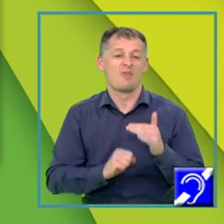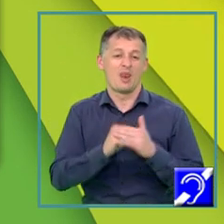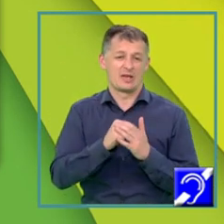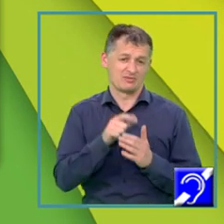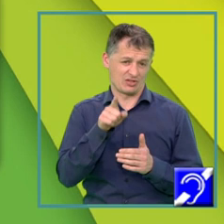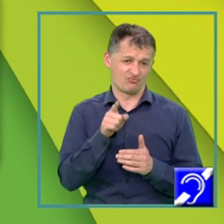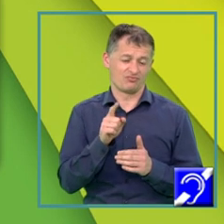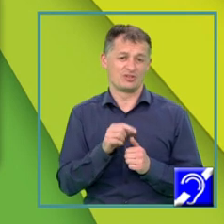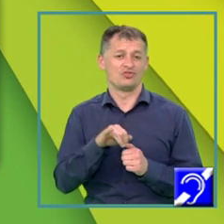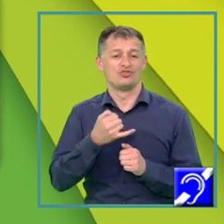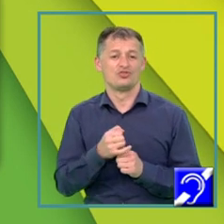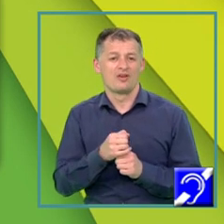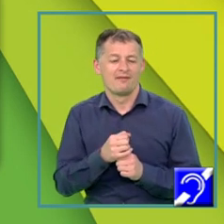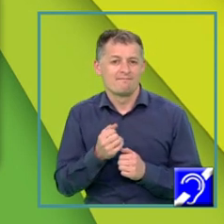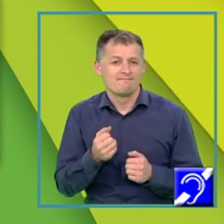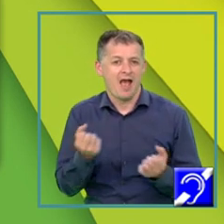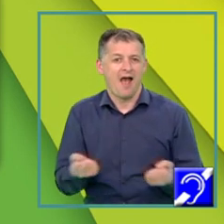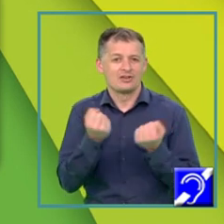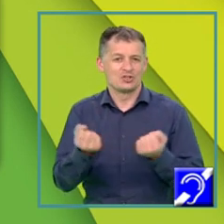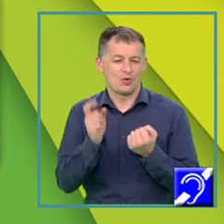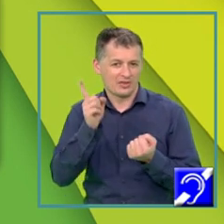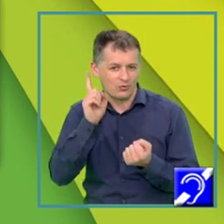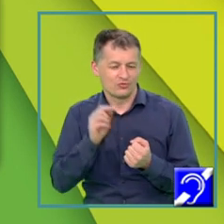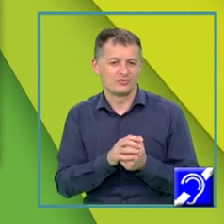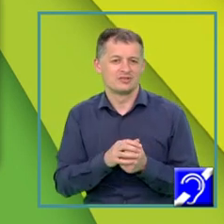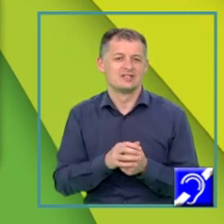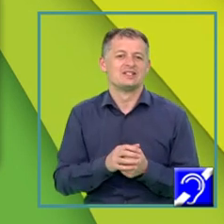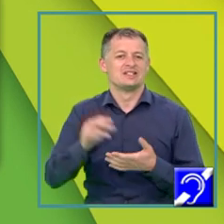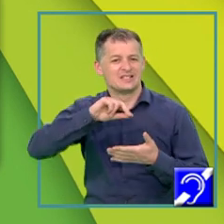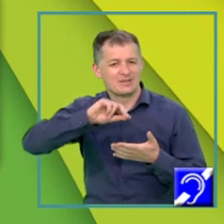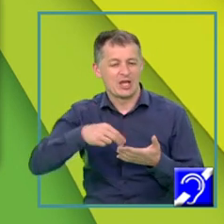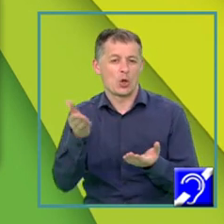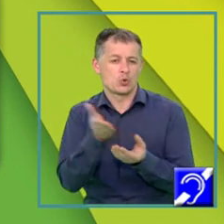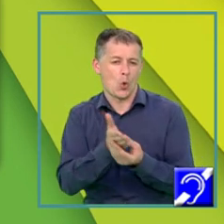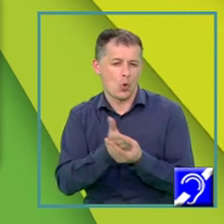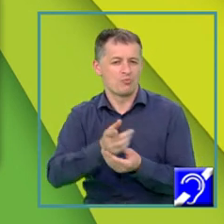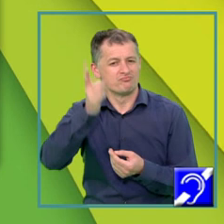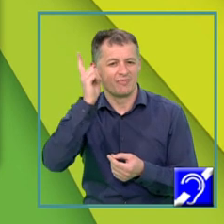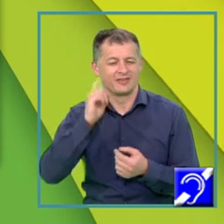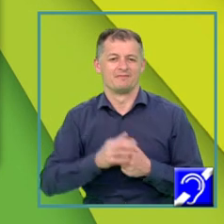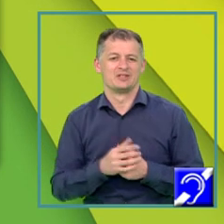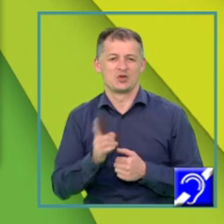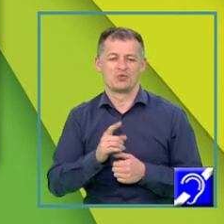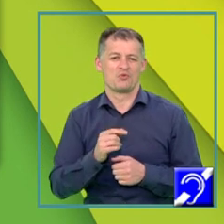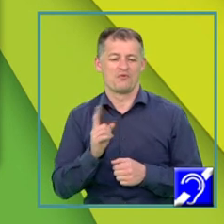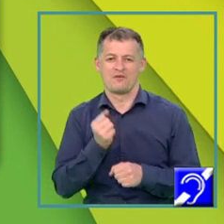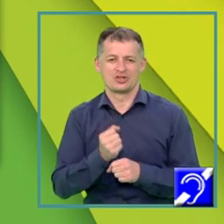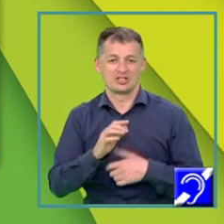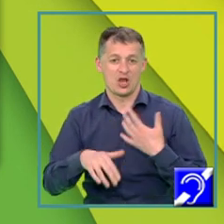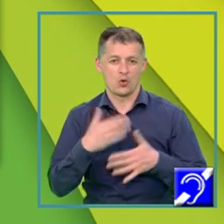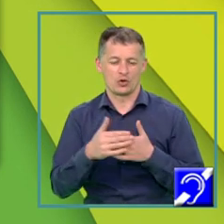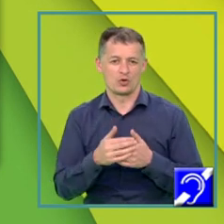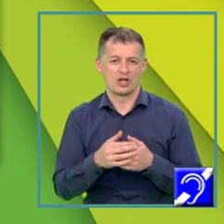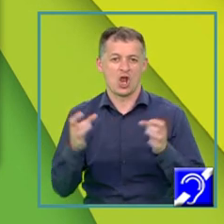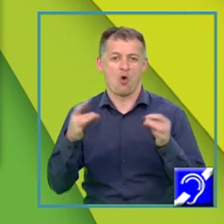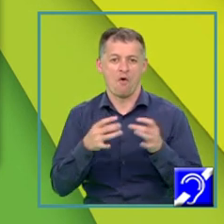1459, ci și conceptul. Este o acțiune diplomatică, adică semnarea unui tratat, a unei convenții. Să nu faceți încurcătura cu un